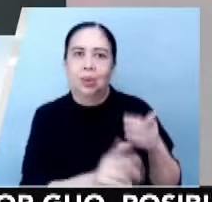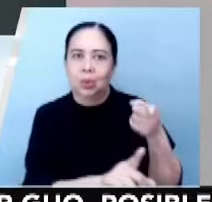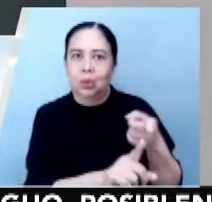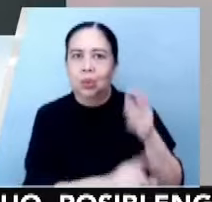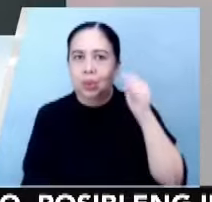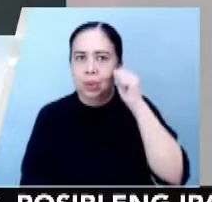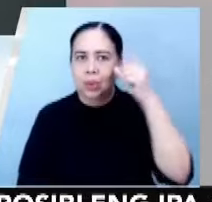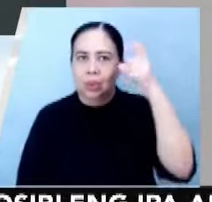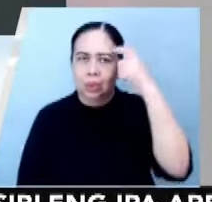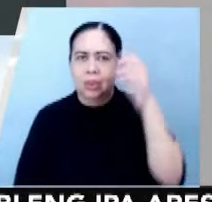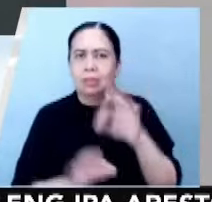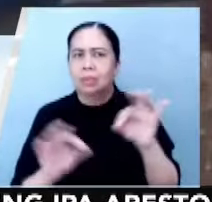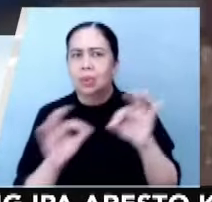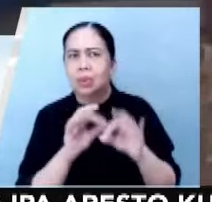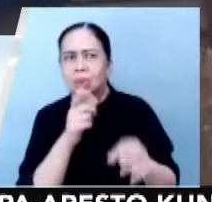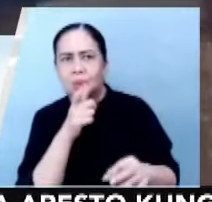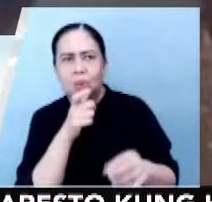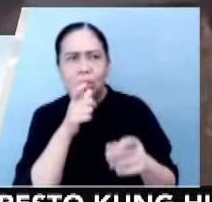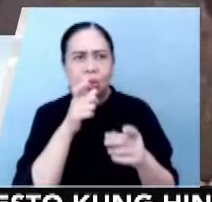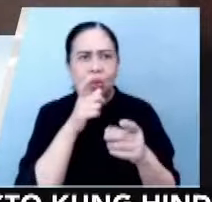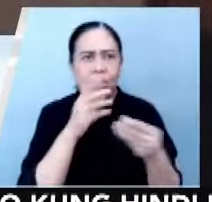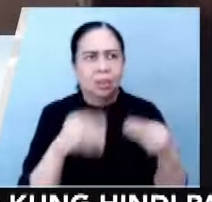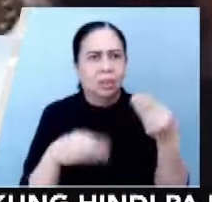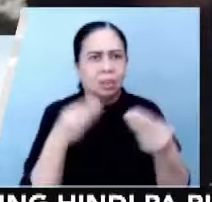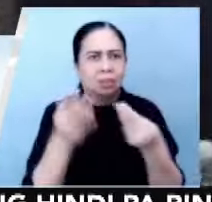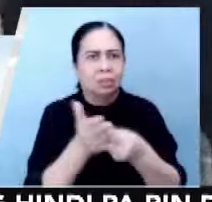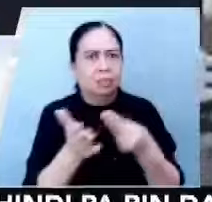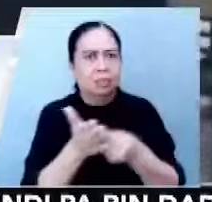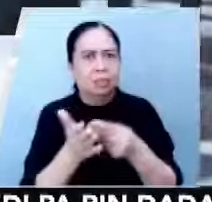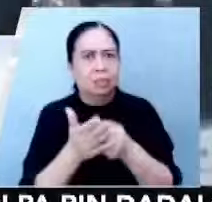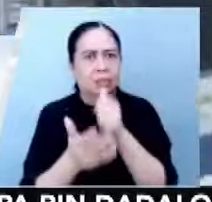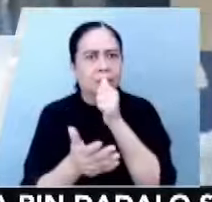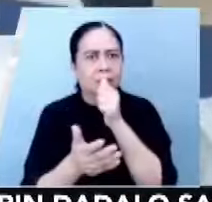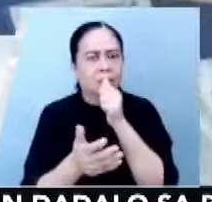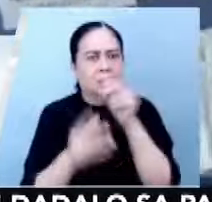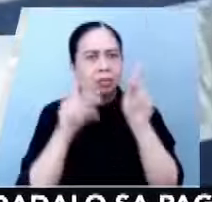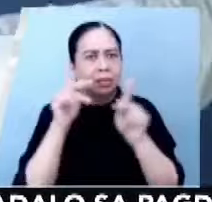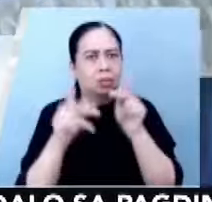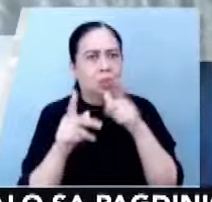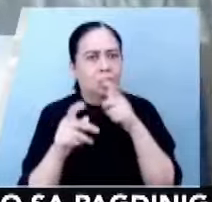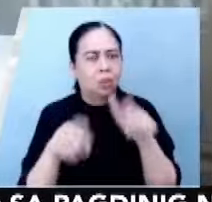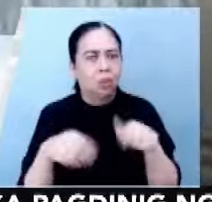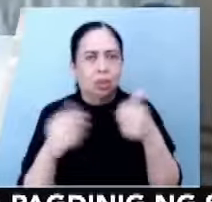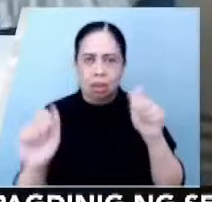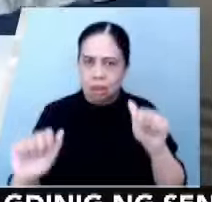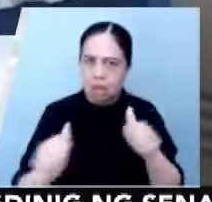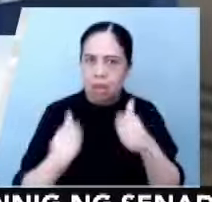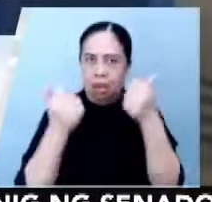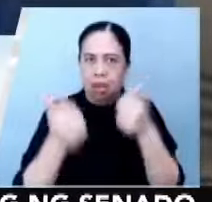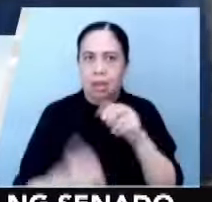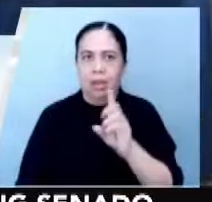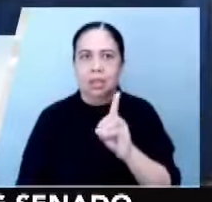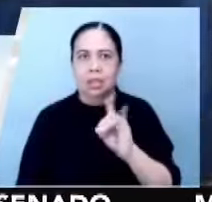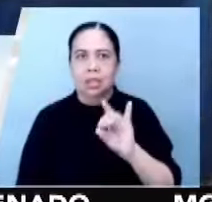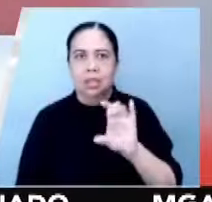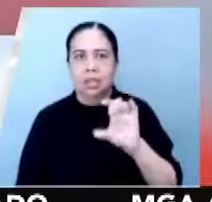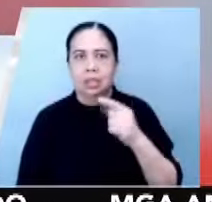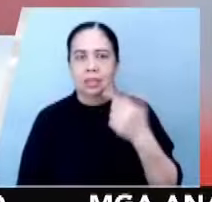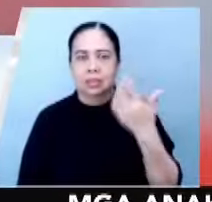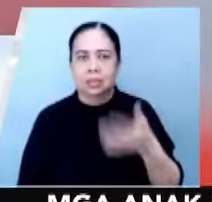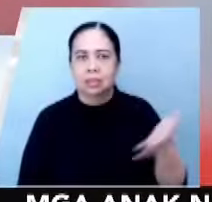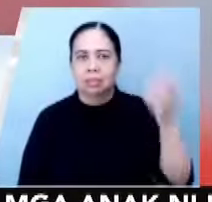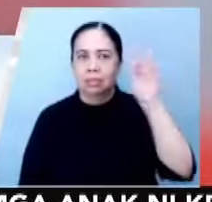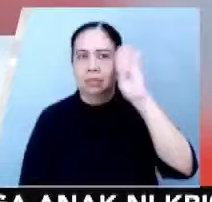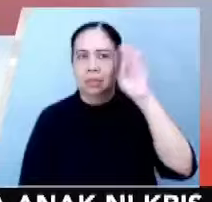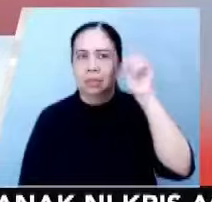mahalagang makilatis kung sino-sino ang mga pribadong individual. Hamon niya kay Interior Secretary Benhur Abalos na